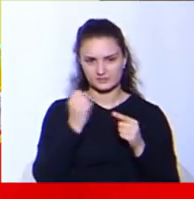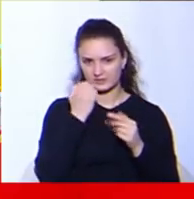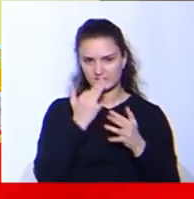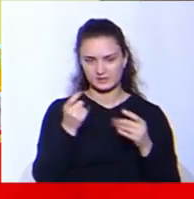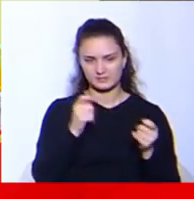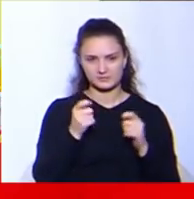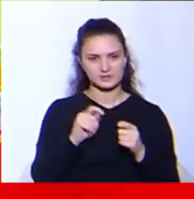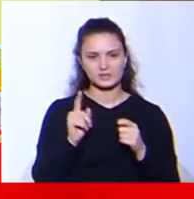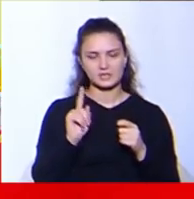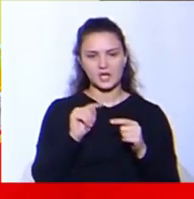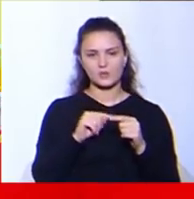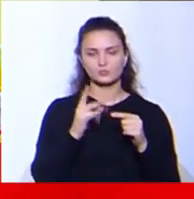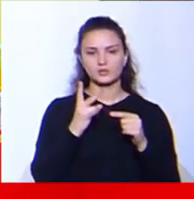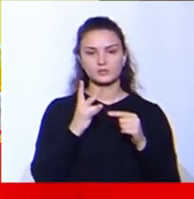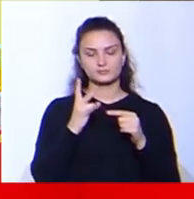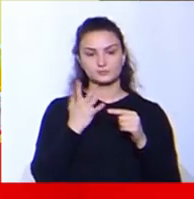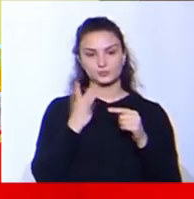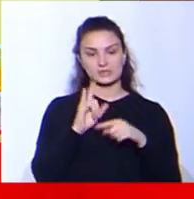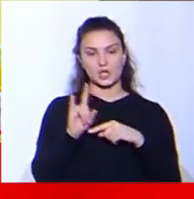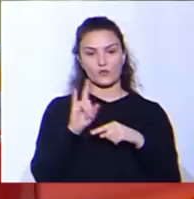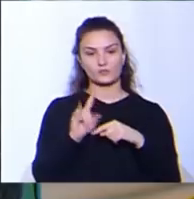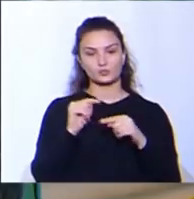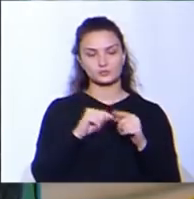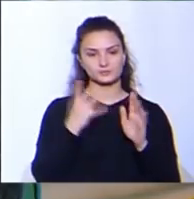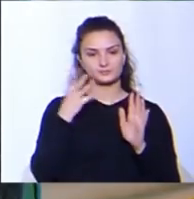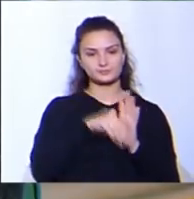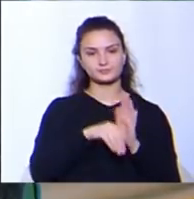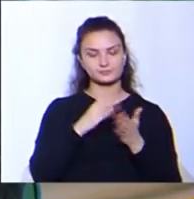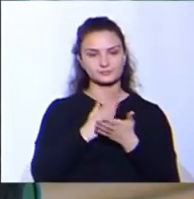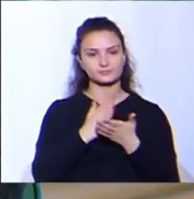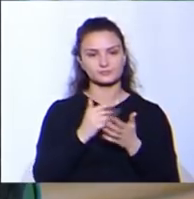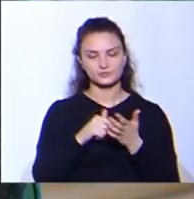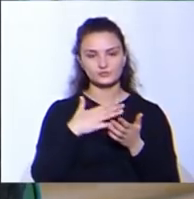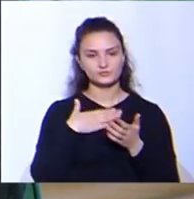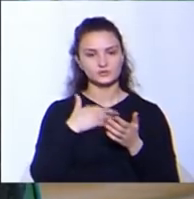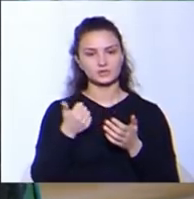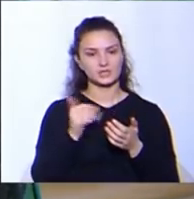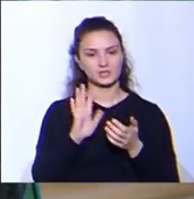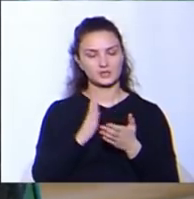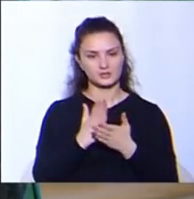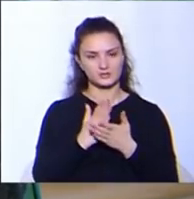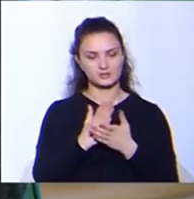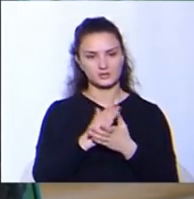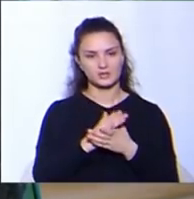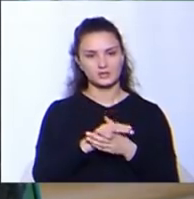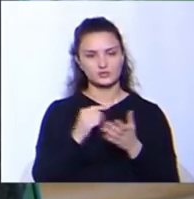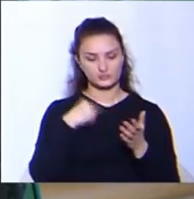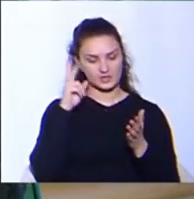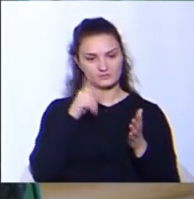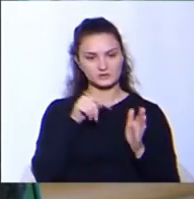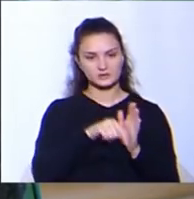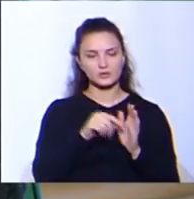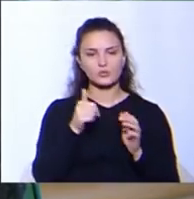რა დაუპირისპიროთ მას მაგრამ თუ ხელოვნური ნარევია რომლის შემადგენლობაც არ არის ჩვენთვის კარგად ცნობილი ჩვენ ისიც არ ვიცით როგორ